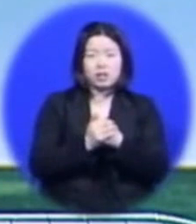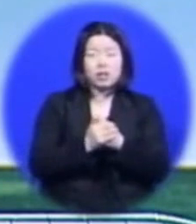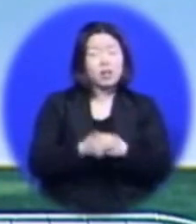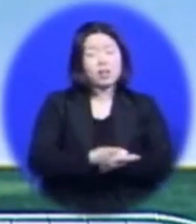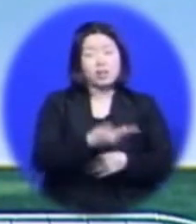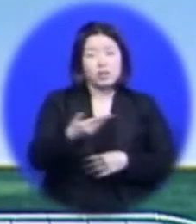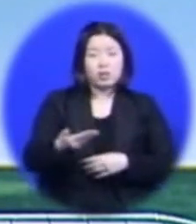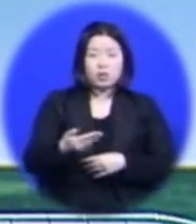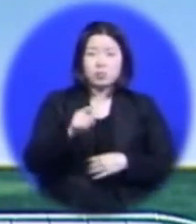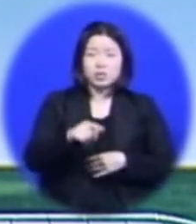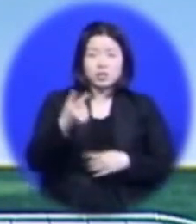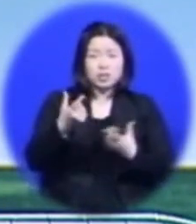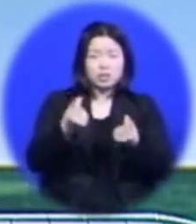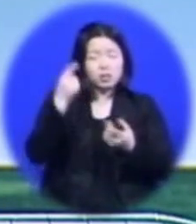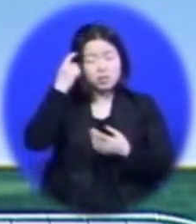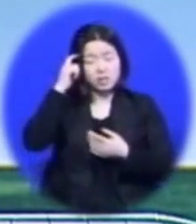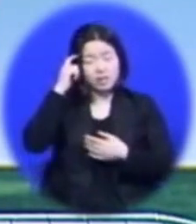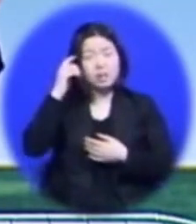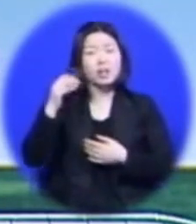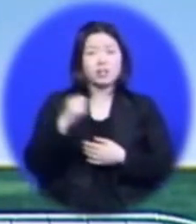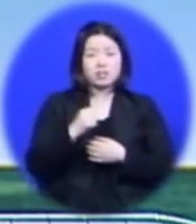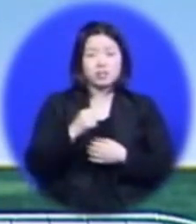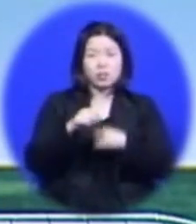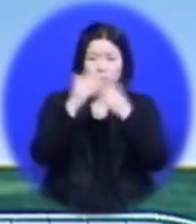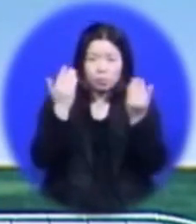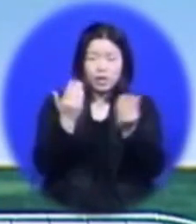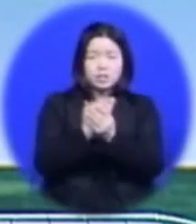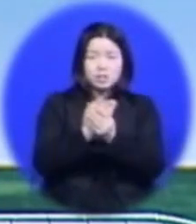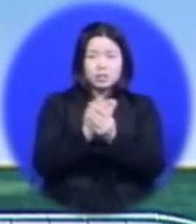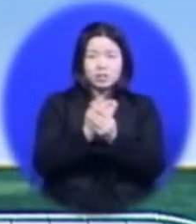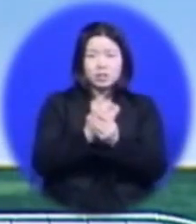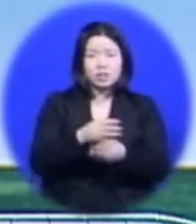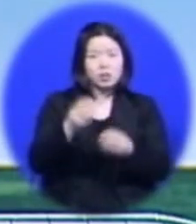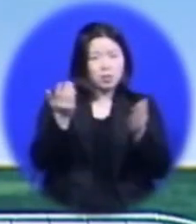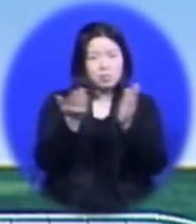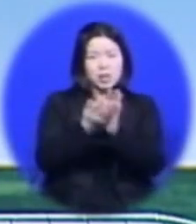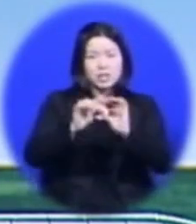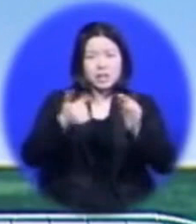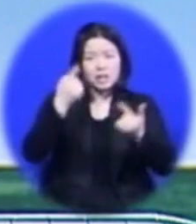여러분, 이건 정말 완전히 넌센스예요.